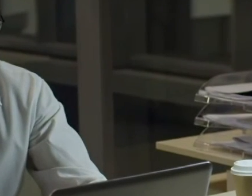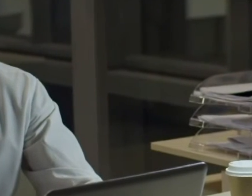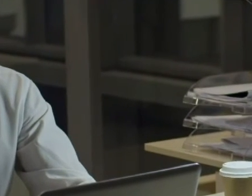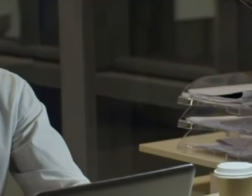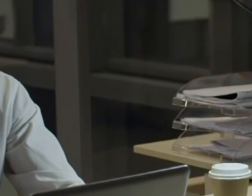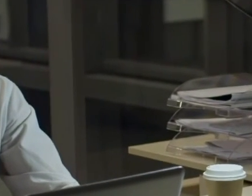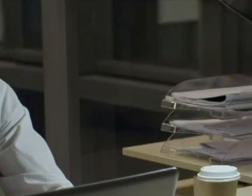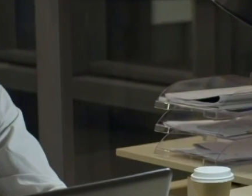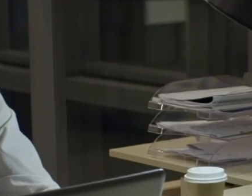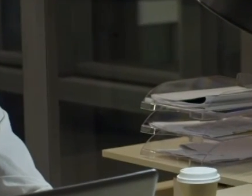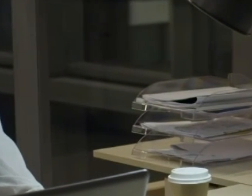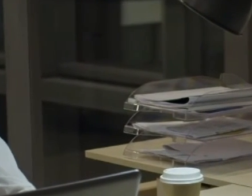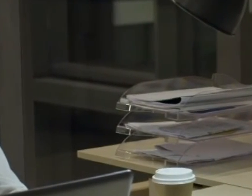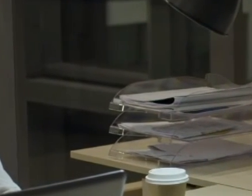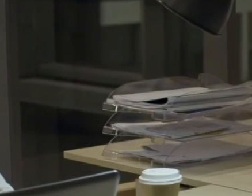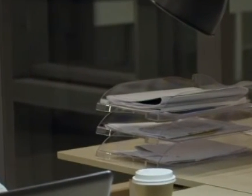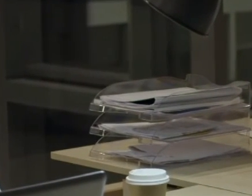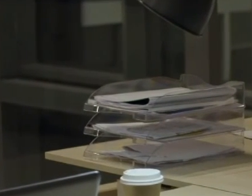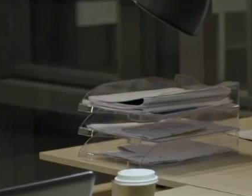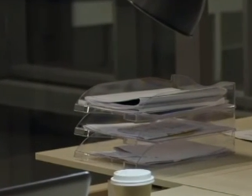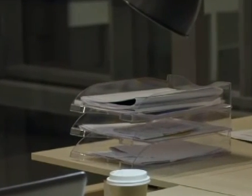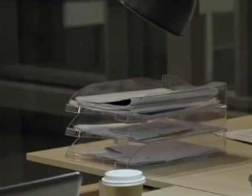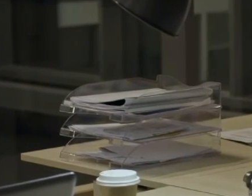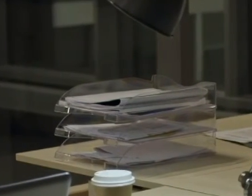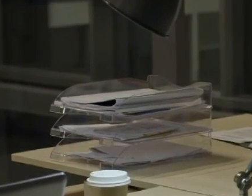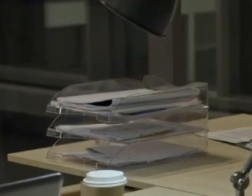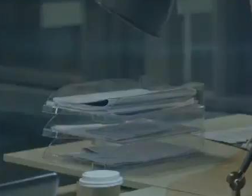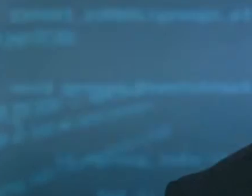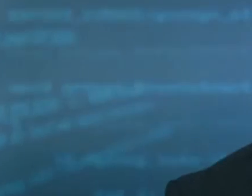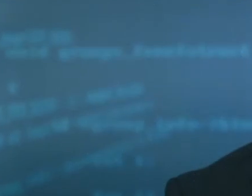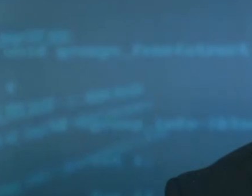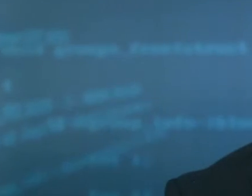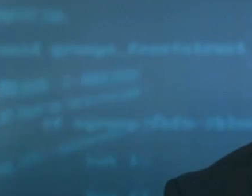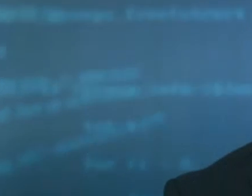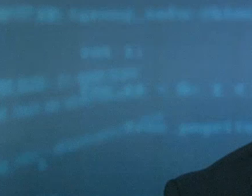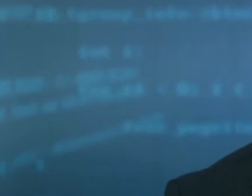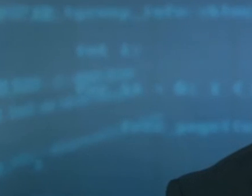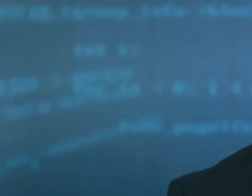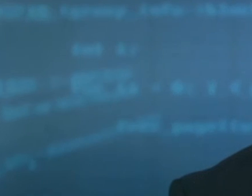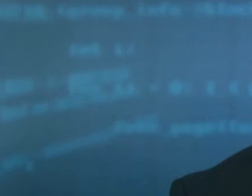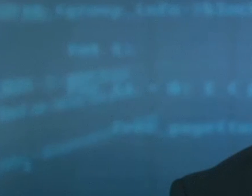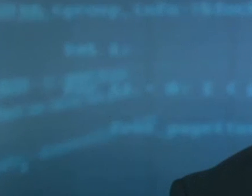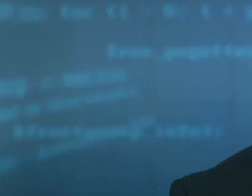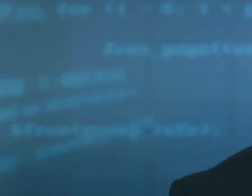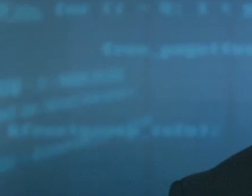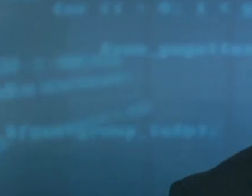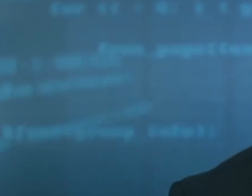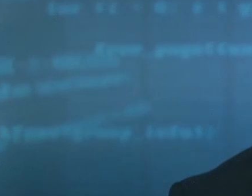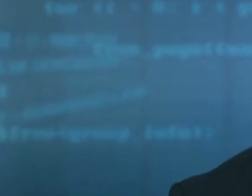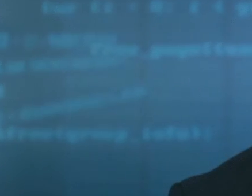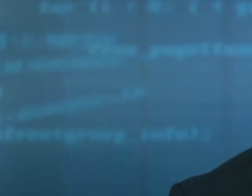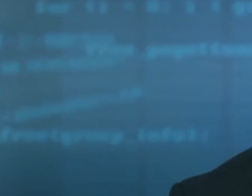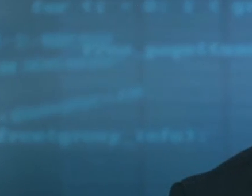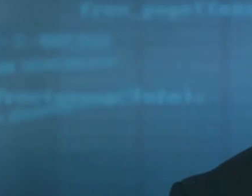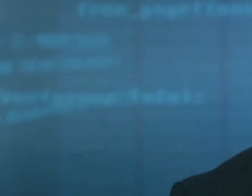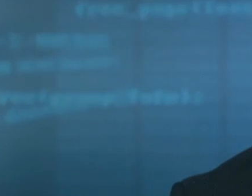ποσοστό, ενώ τα δικαστήρια εξακολουθούν να λειτουργούν με περιορισμένες δραστηριότητες. Εδώ, κυρίες και κύριοι, ολοκληρώθηκε και σήμερα το κεντρικό